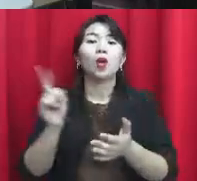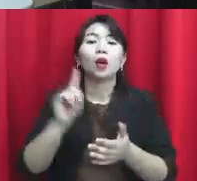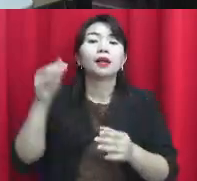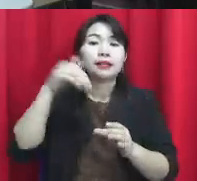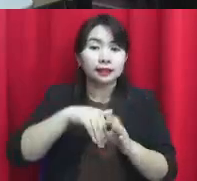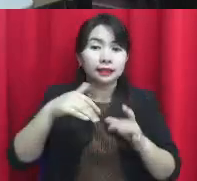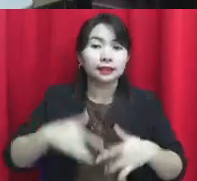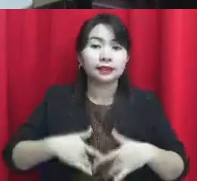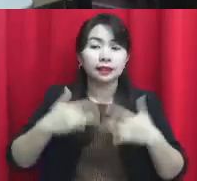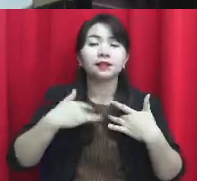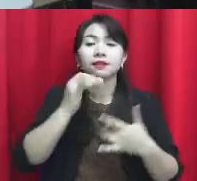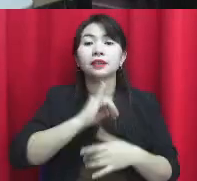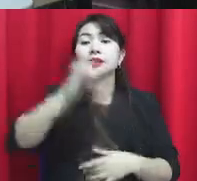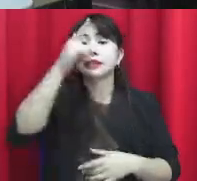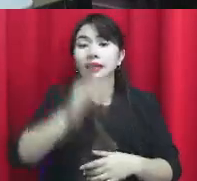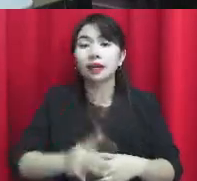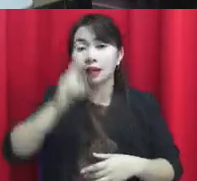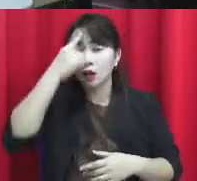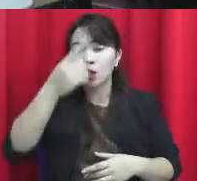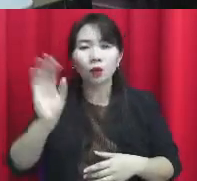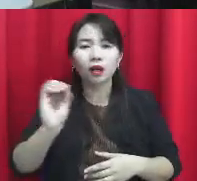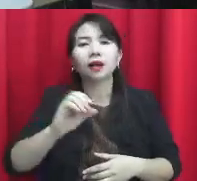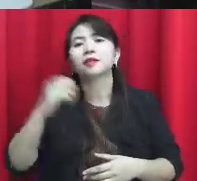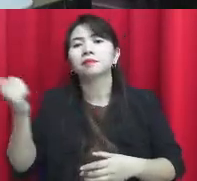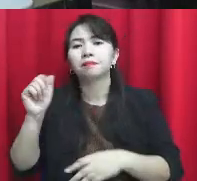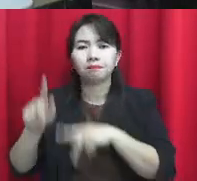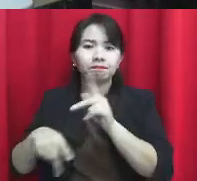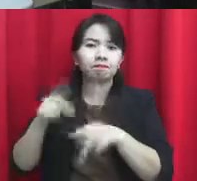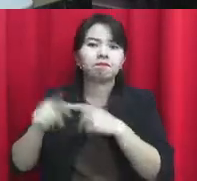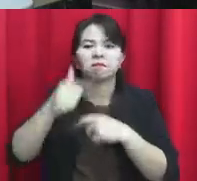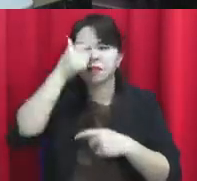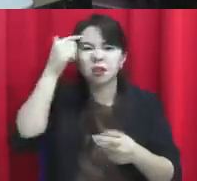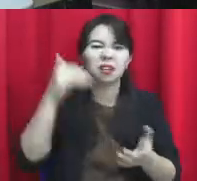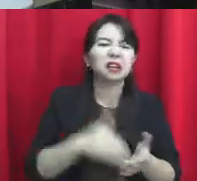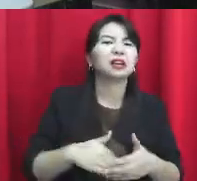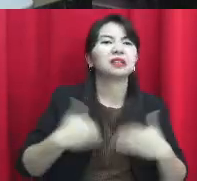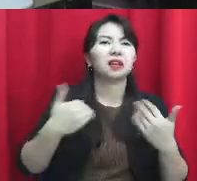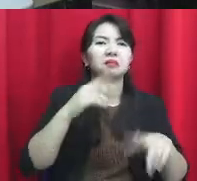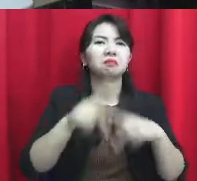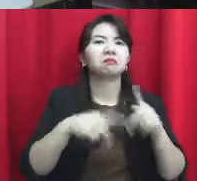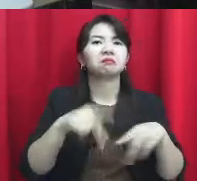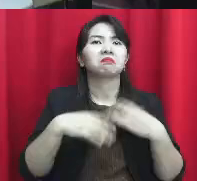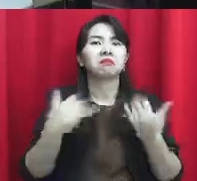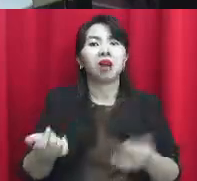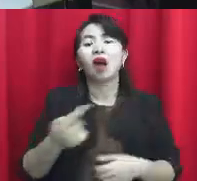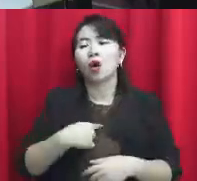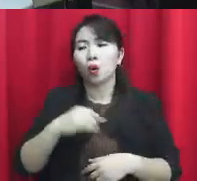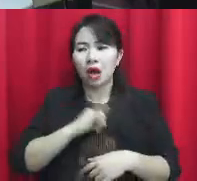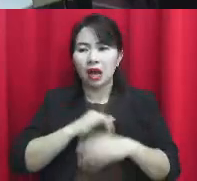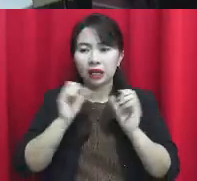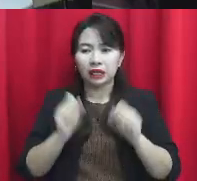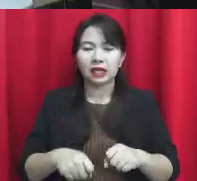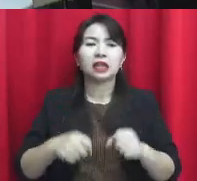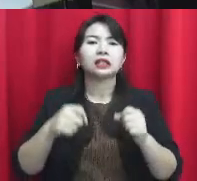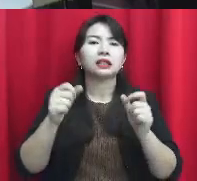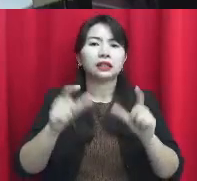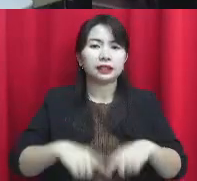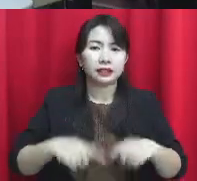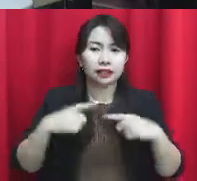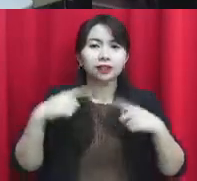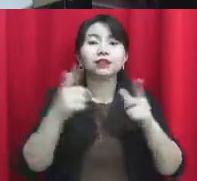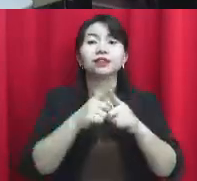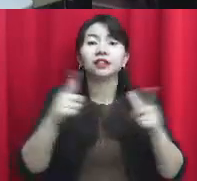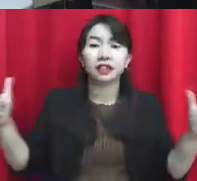iba Yeah because they thought young people nowadays thought na I can live a great life basta bigyan mo ako ng